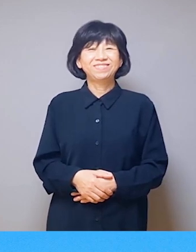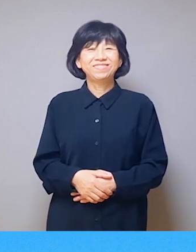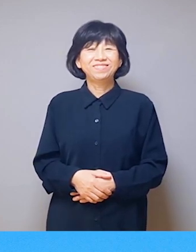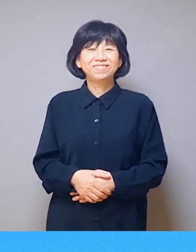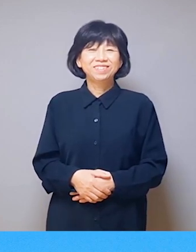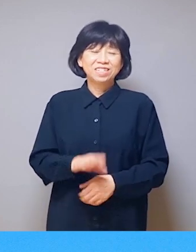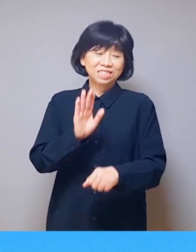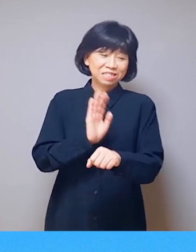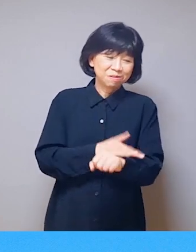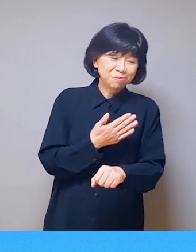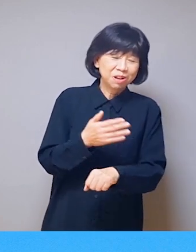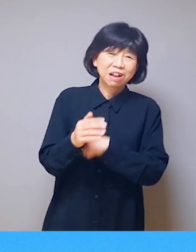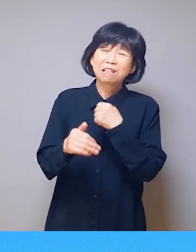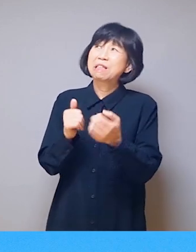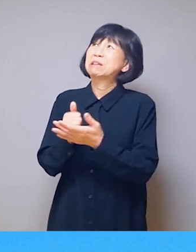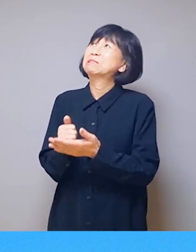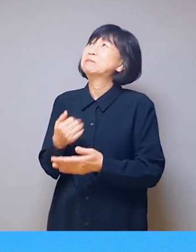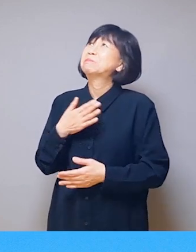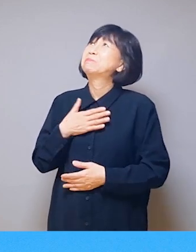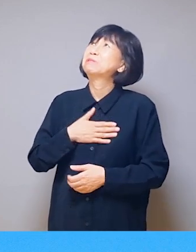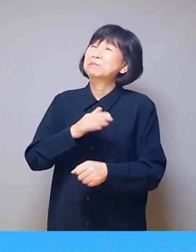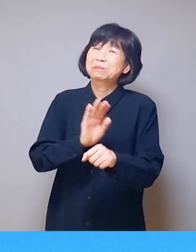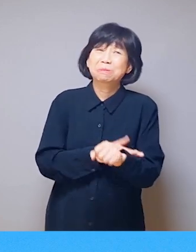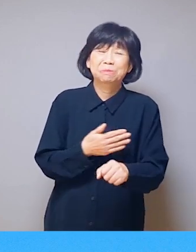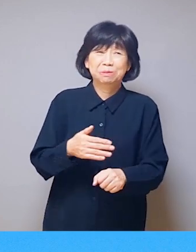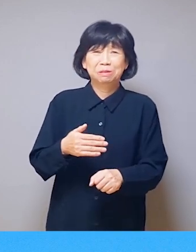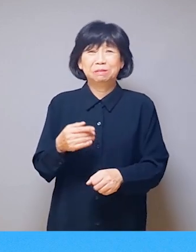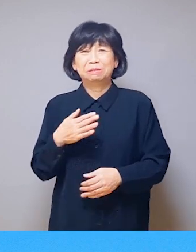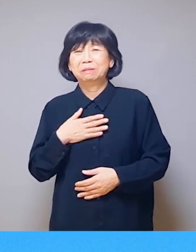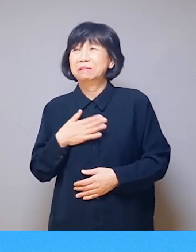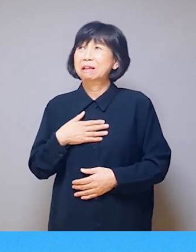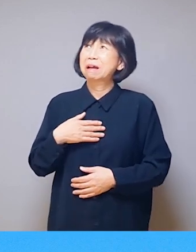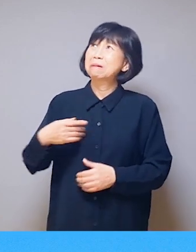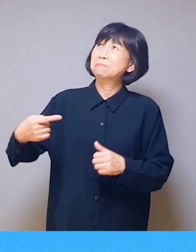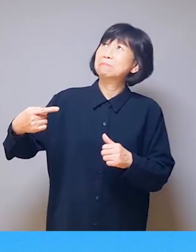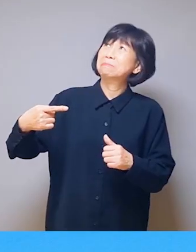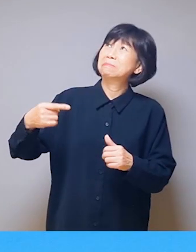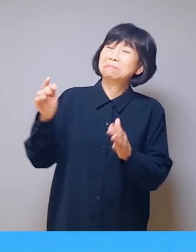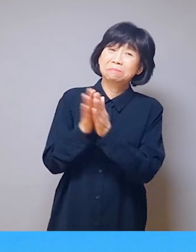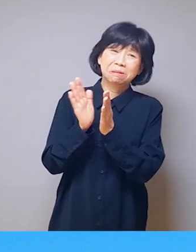우리가 뭘 잘못했어. 하나님 이것 때문에 나 벼락 맞으면 어떡하지? 하나님이 그렇게